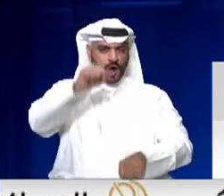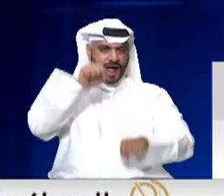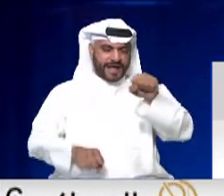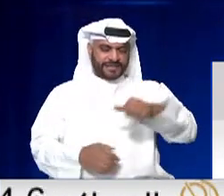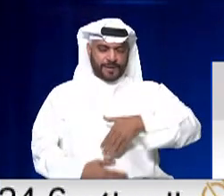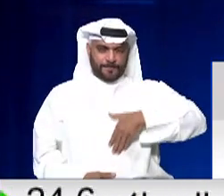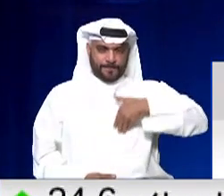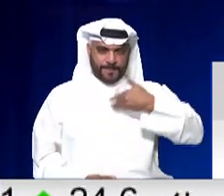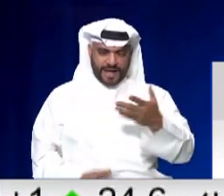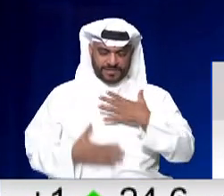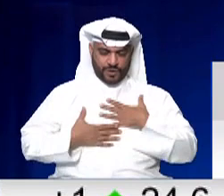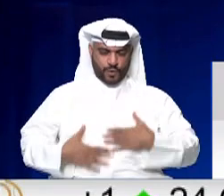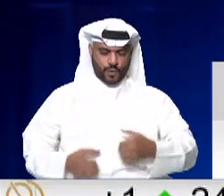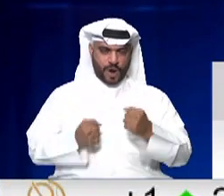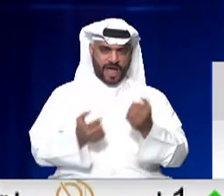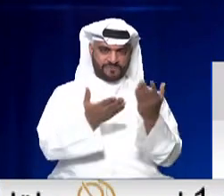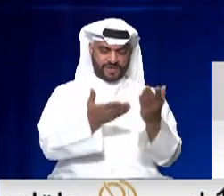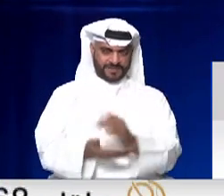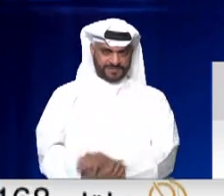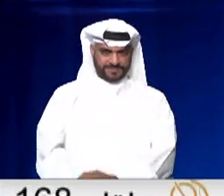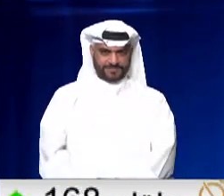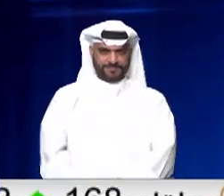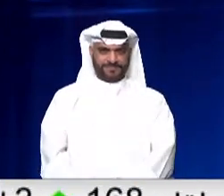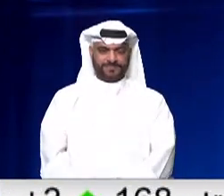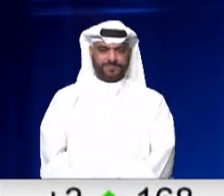لفخامته دوام الصحه والعافيه